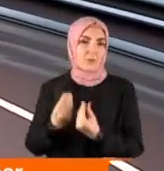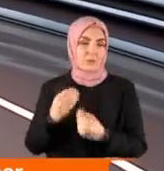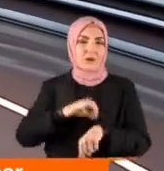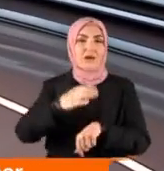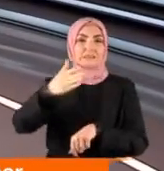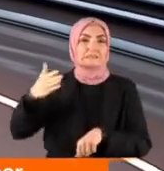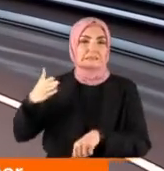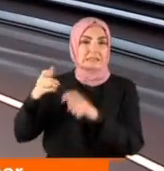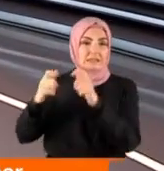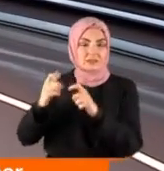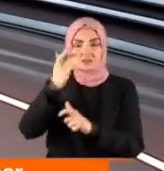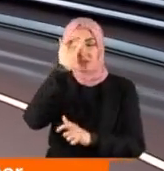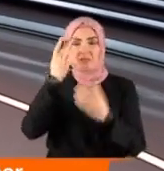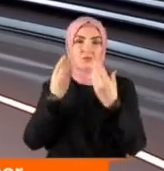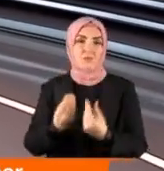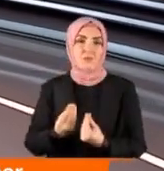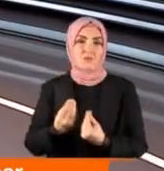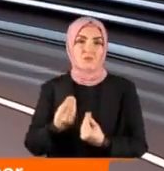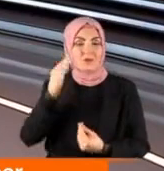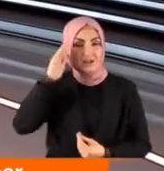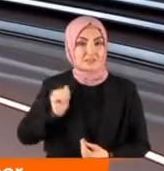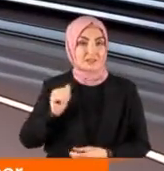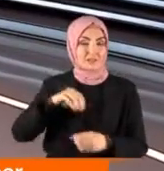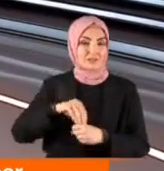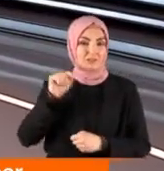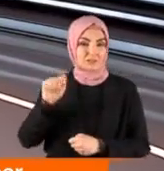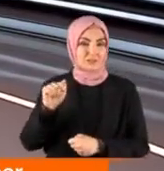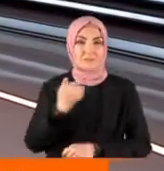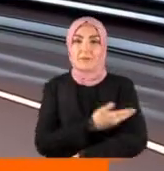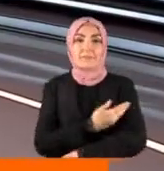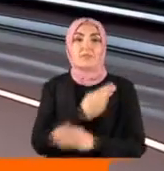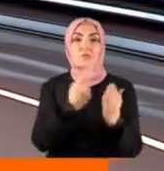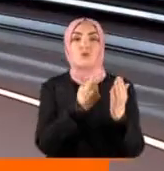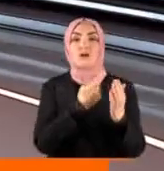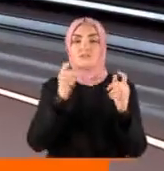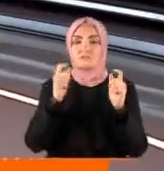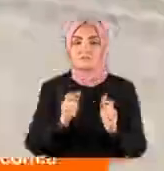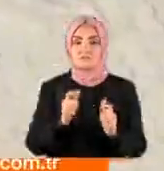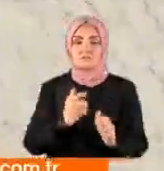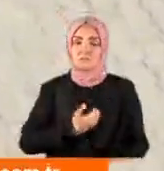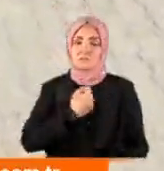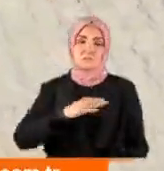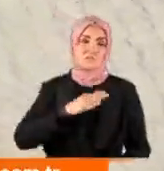şehit düştü. Kahraman asker için memleketi Kütahya'da hüzün vardı.